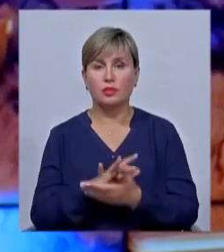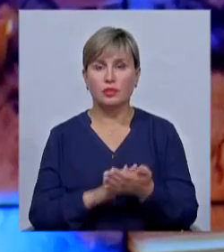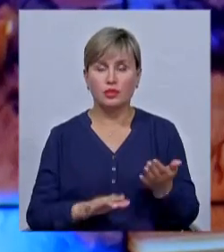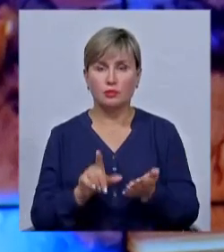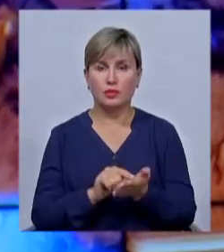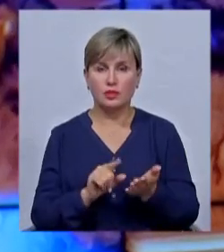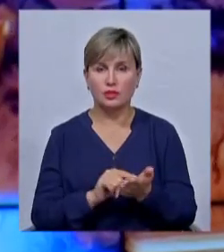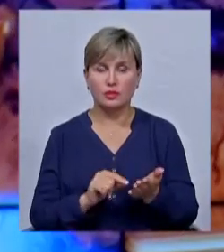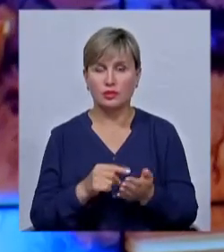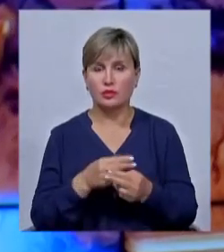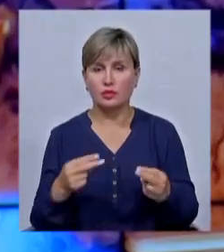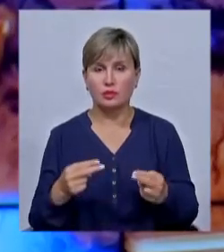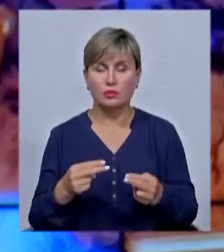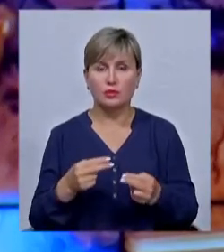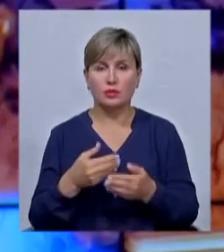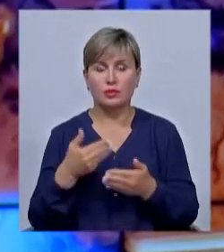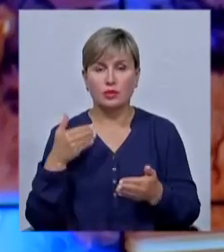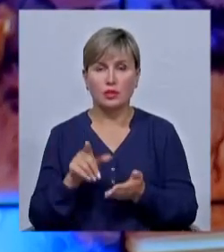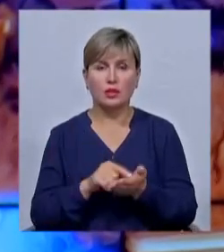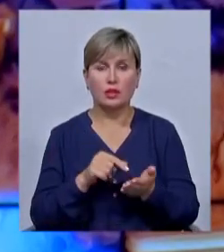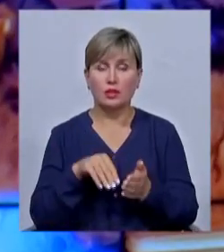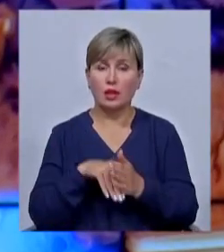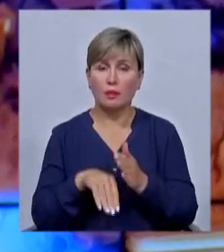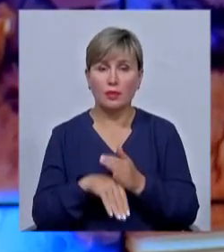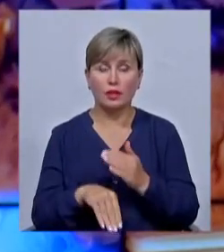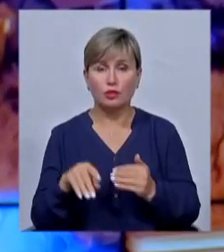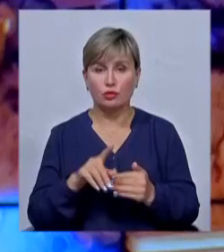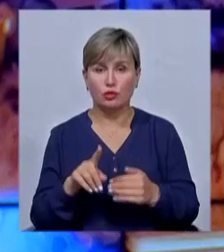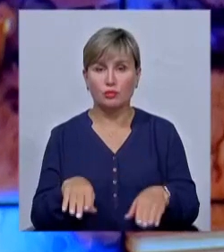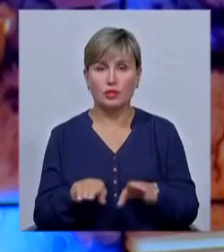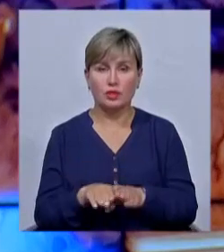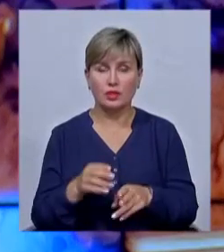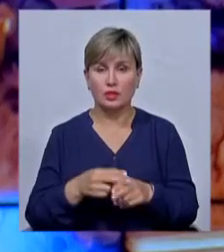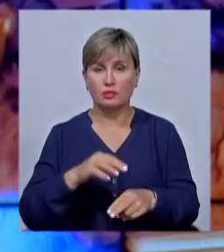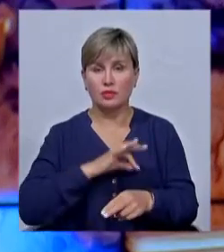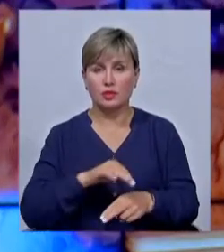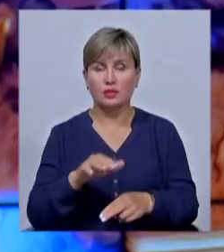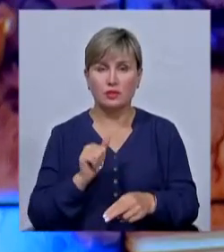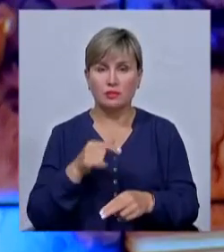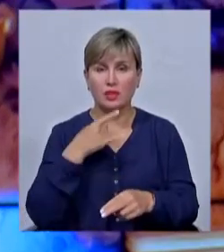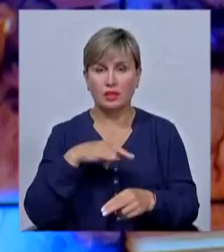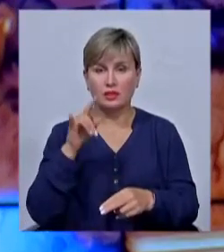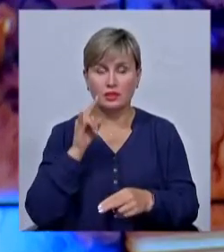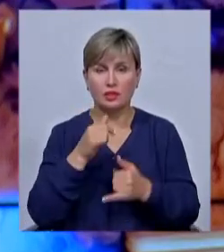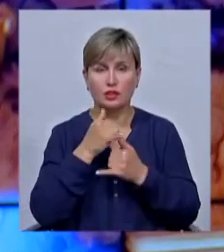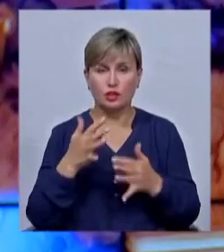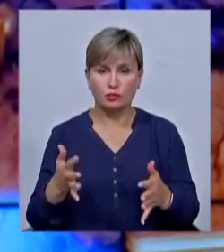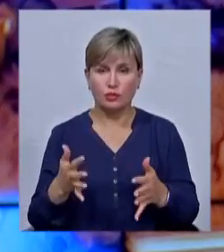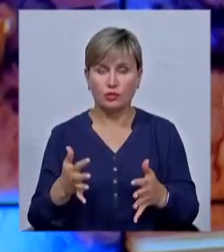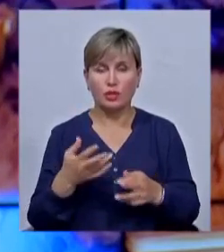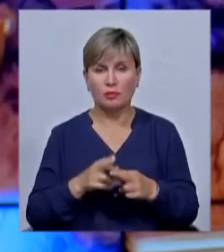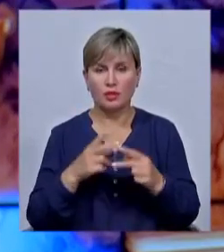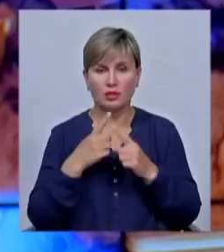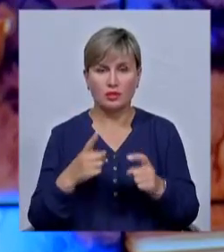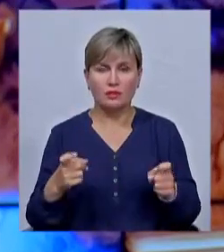пенсионной темы досрочно снять накопления для того чтобы погасить потребительские займы казахстанцы не смогут об этом